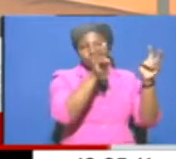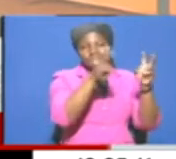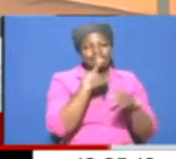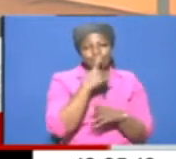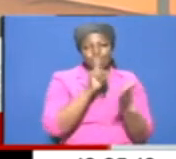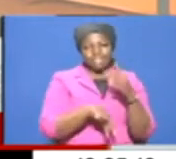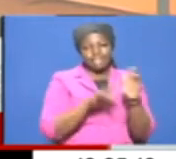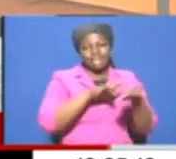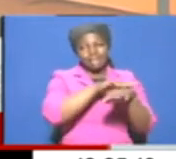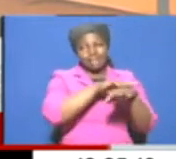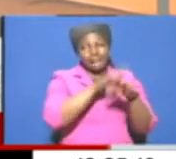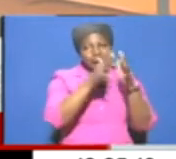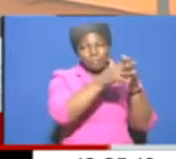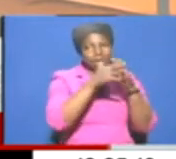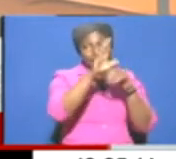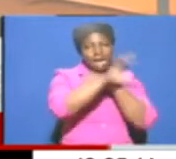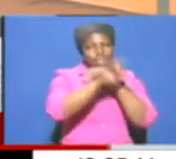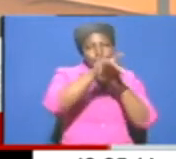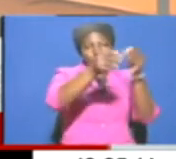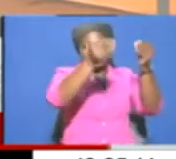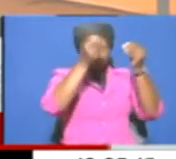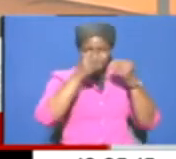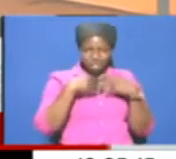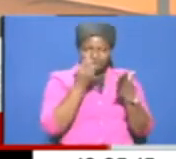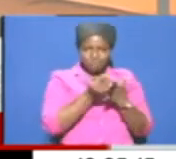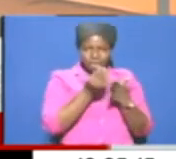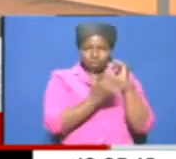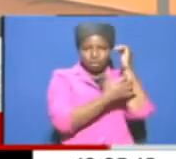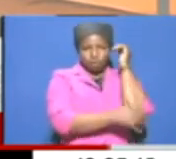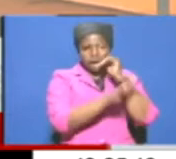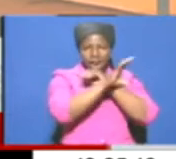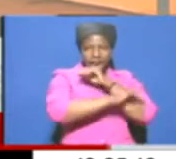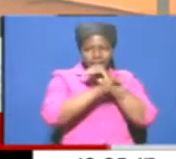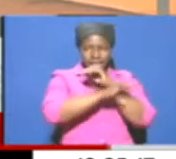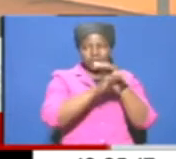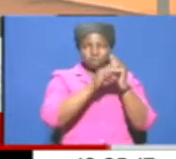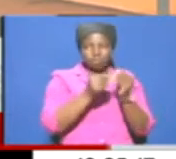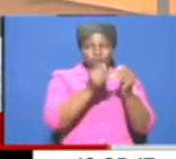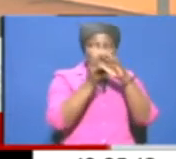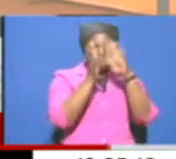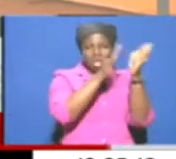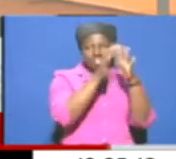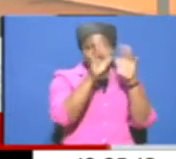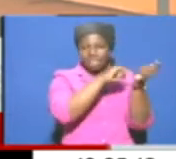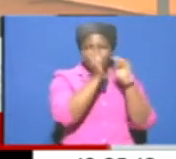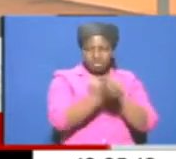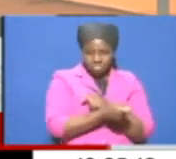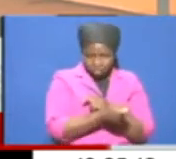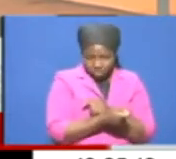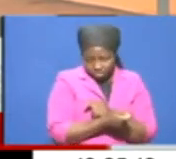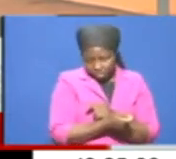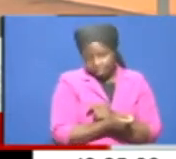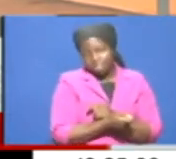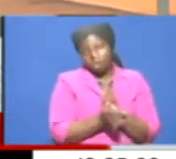Ulaya yatoe pesa kutusaidia mataifa maskini kupambana na mabadiliko ya tabia nchi ama climate change ama sisi